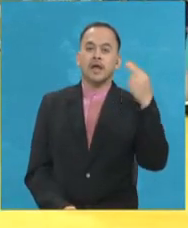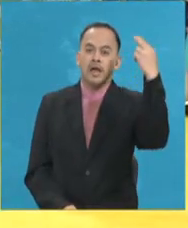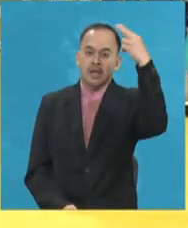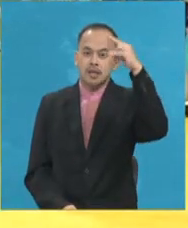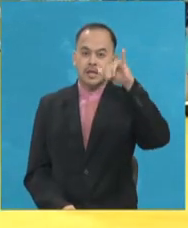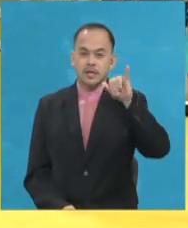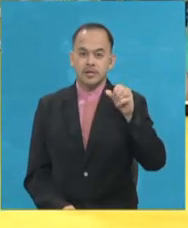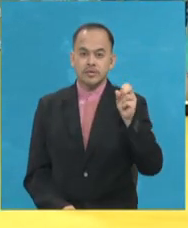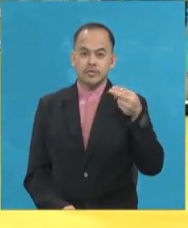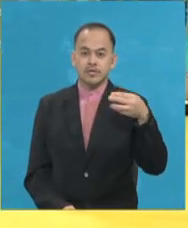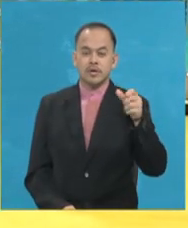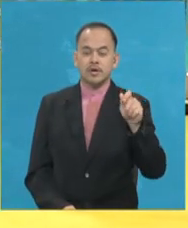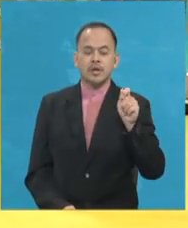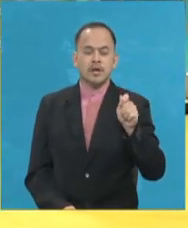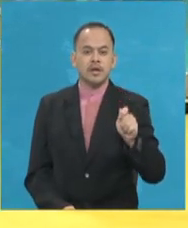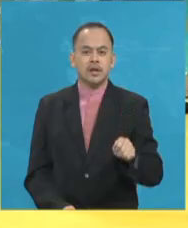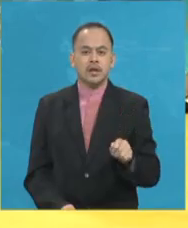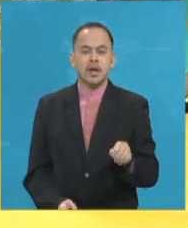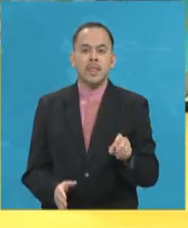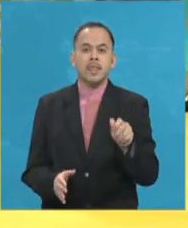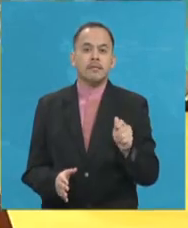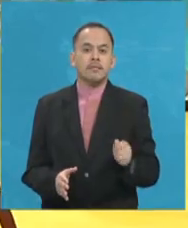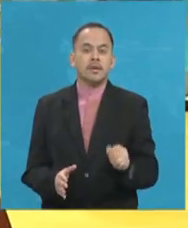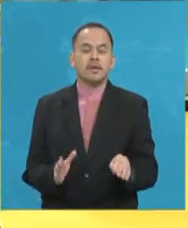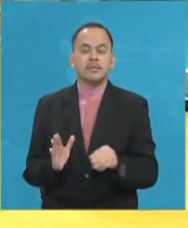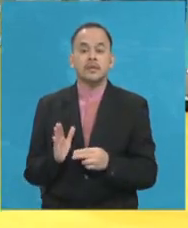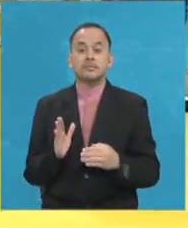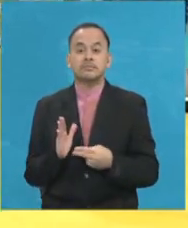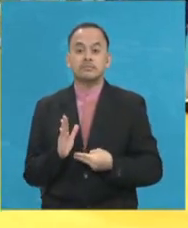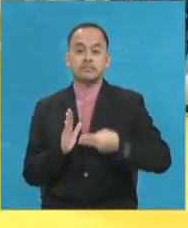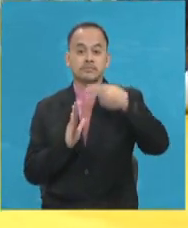bin Haji Muhammad Hakim Mahkamah tinggi Syariah